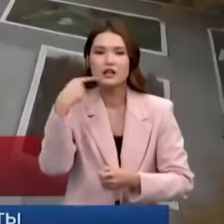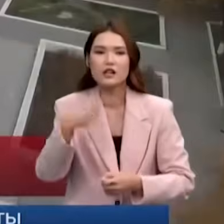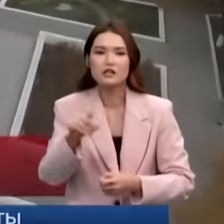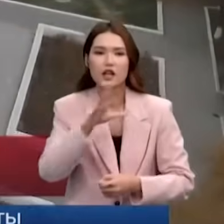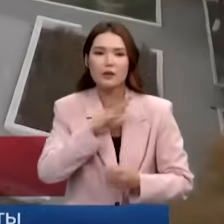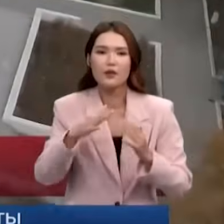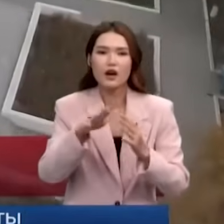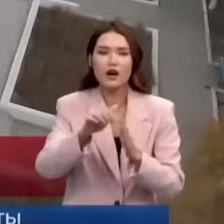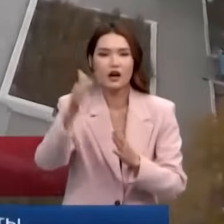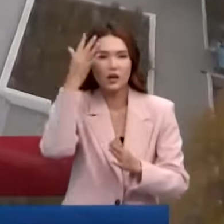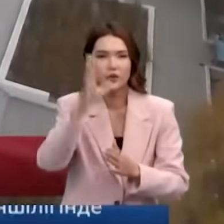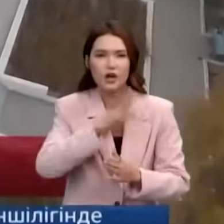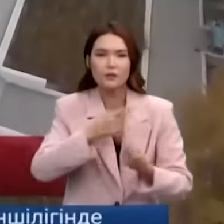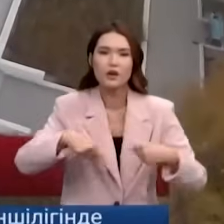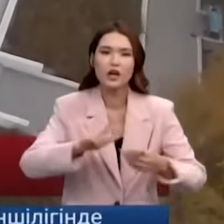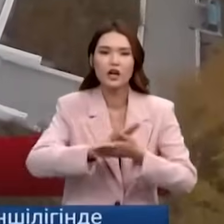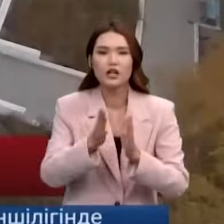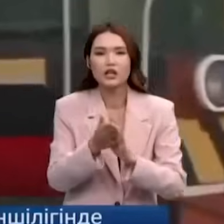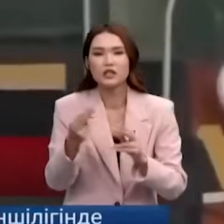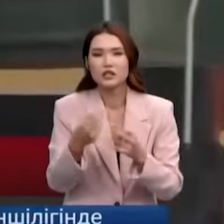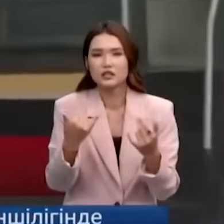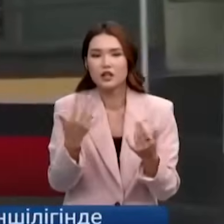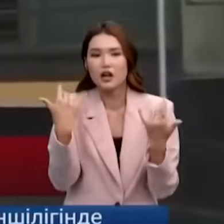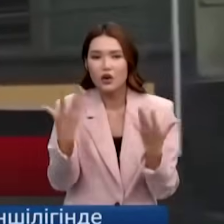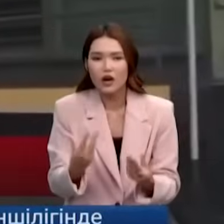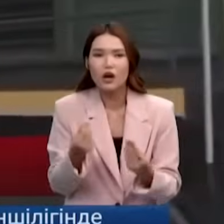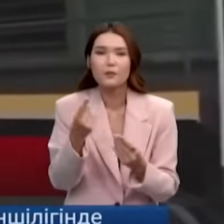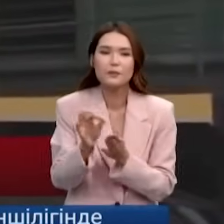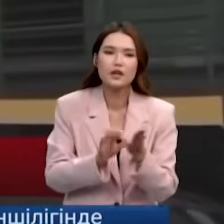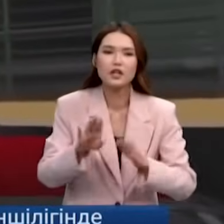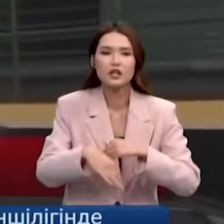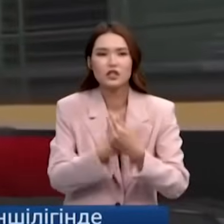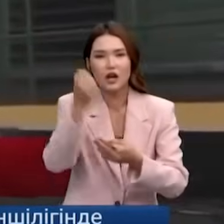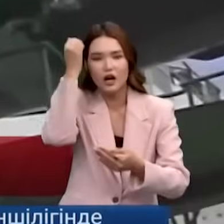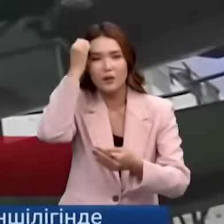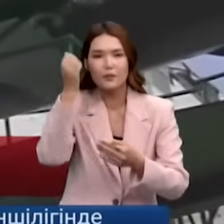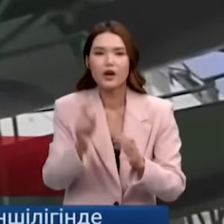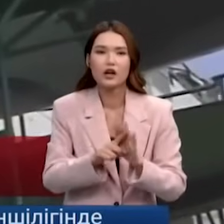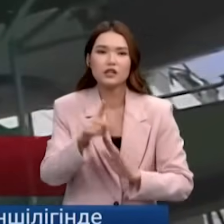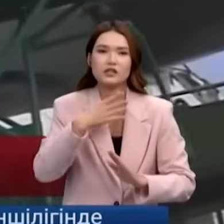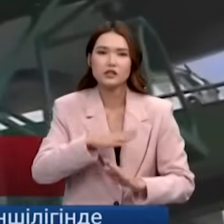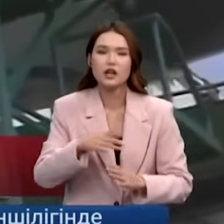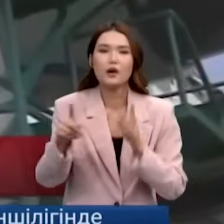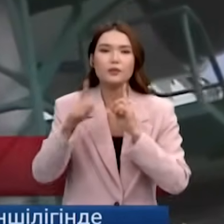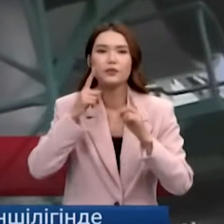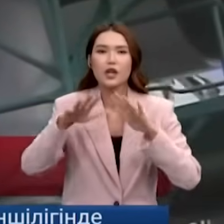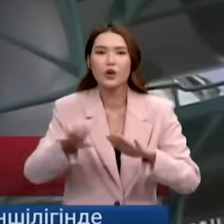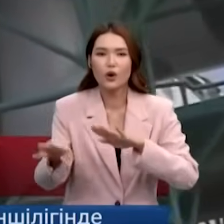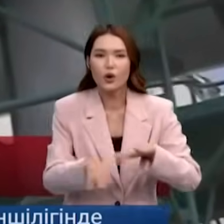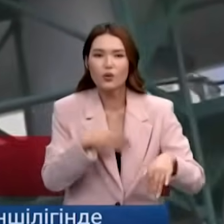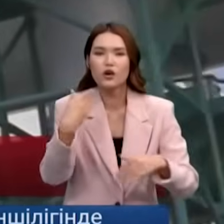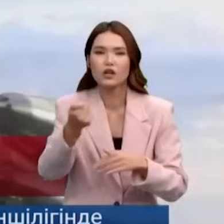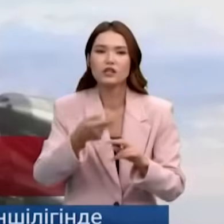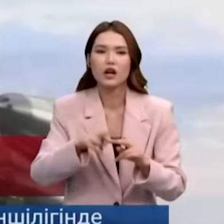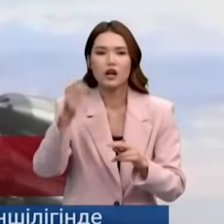тұр. Оған саяси жағдай әсер етіп отыр. Соңғы кезде тіпті бірде бір жаңа зымыранды іске қоспаған. Кеңес үкіметі ыдырағаннан бері Ангара